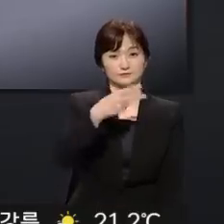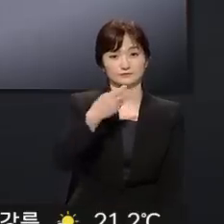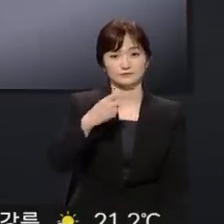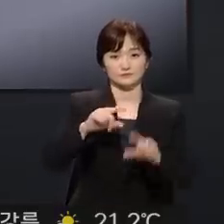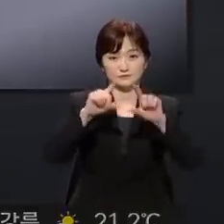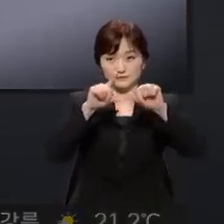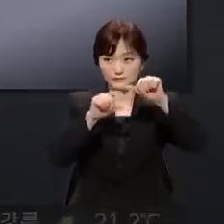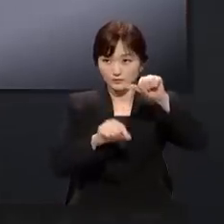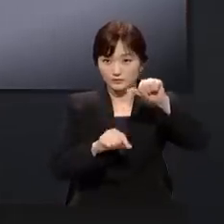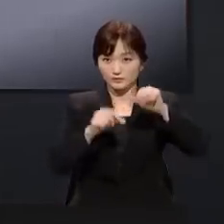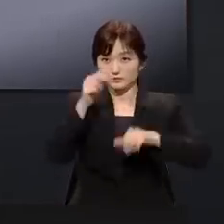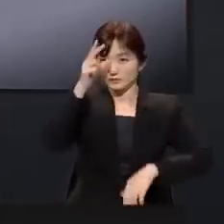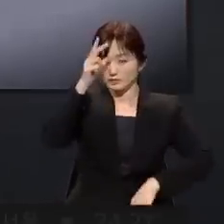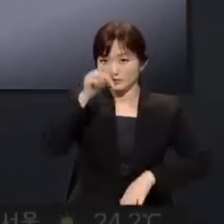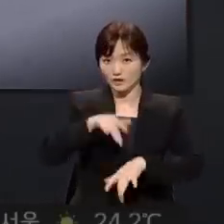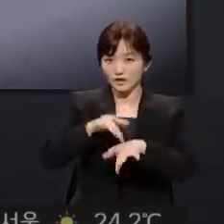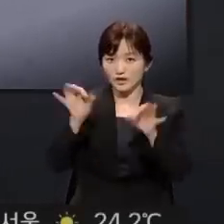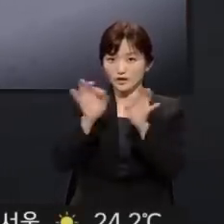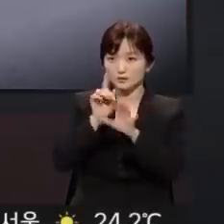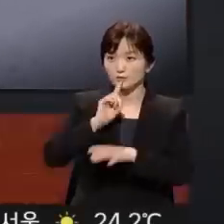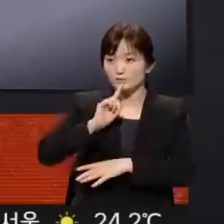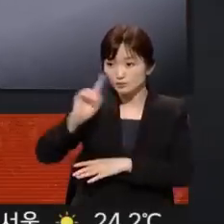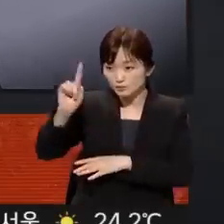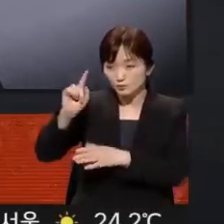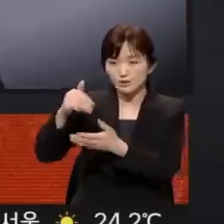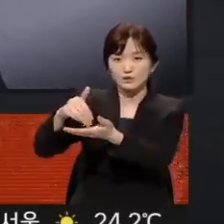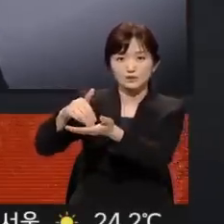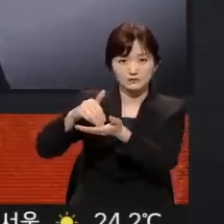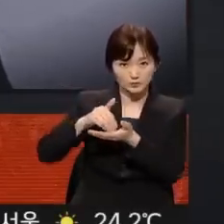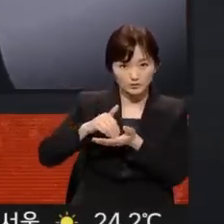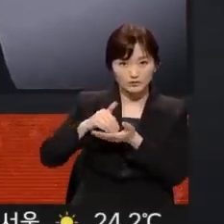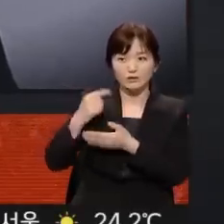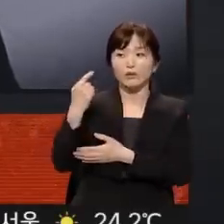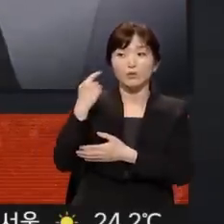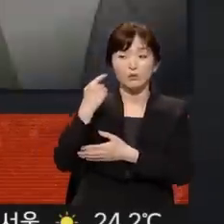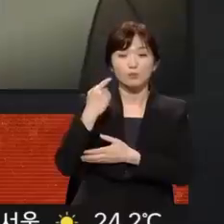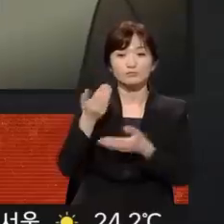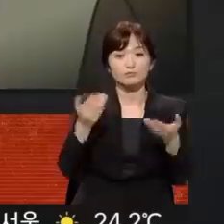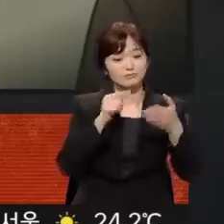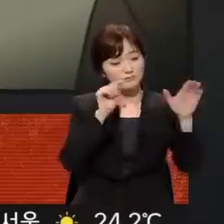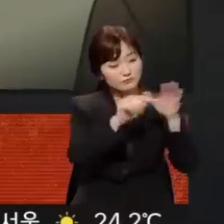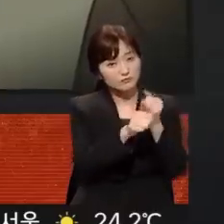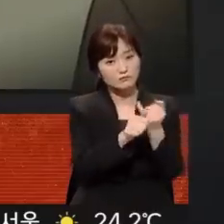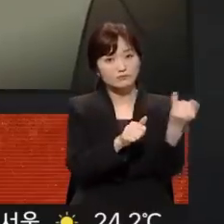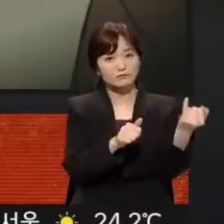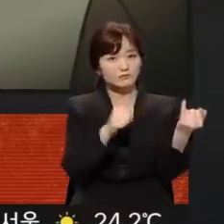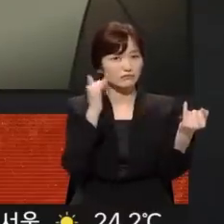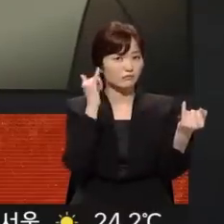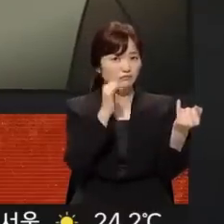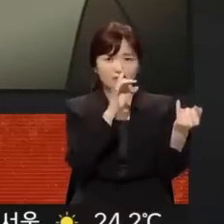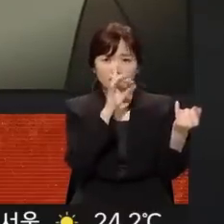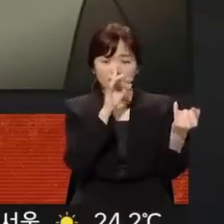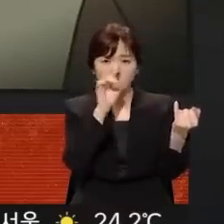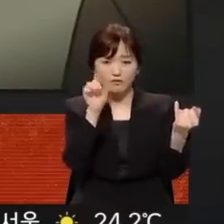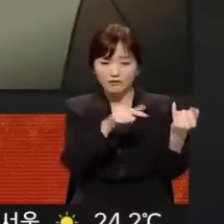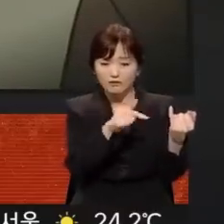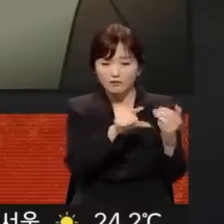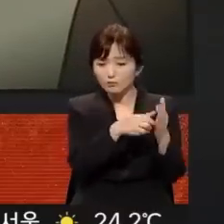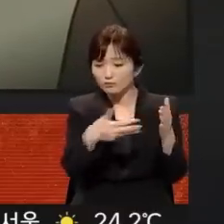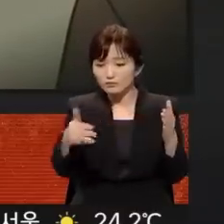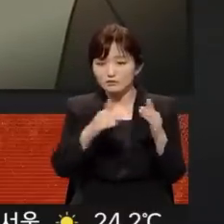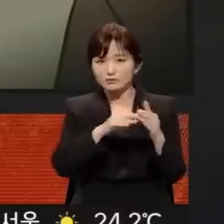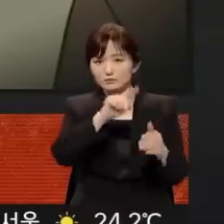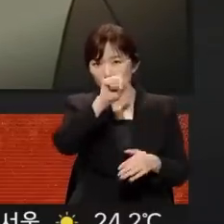2012년 5월, 경찰에 실종 신고 하나가 들어옵니다. 어제 출근한 아내가 연락도절 상태고 하루가 지나도 집에